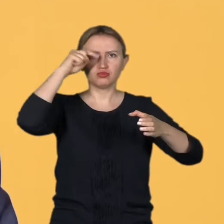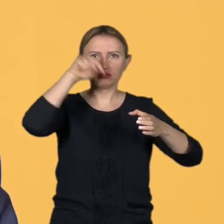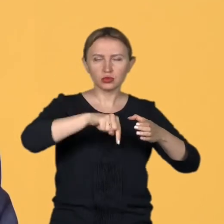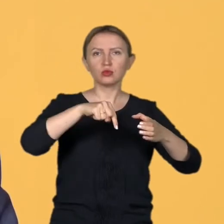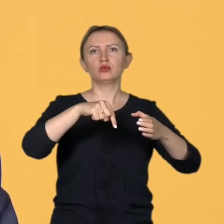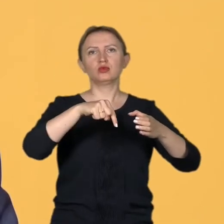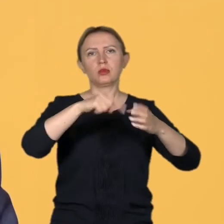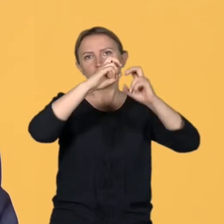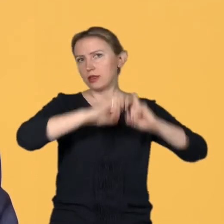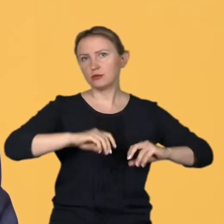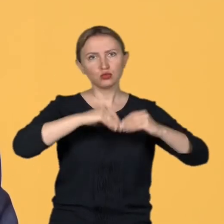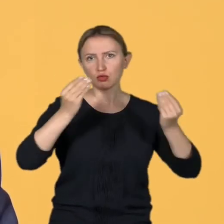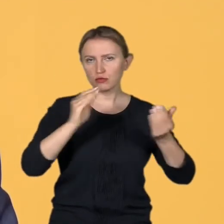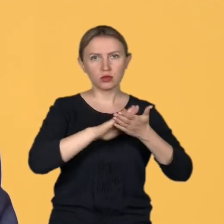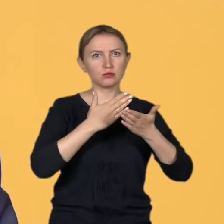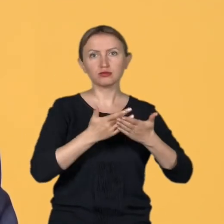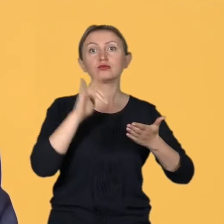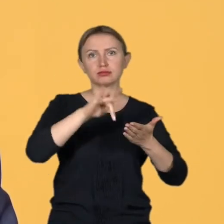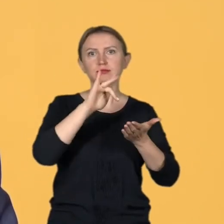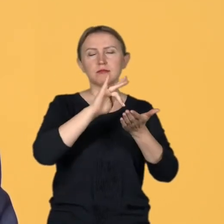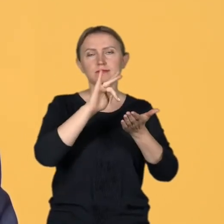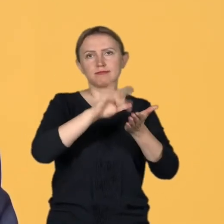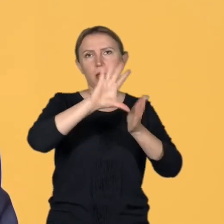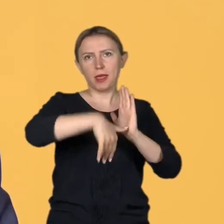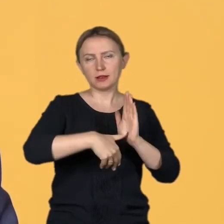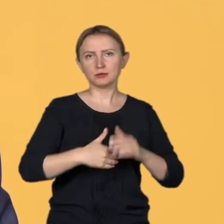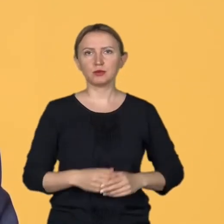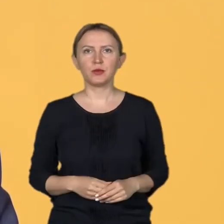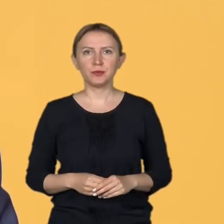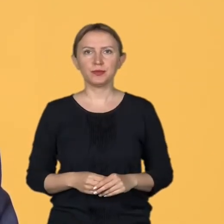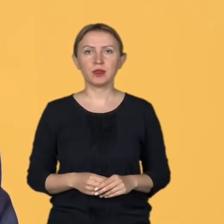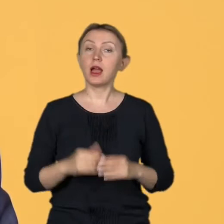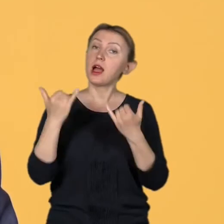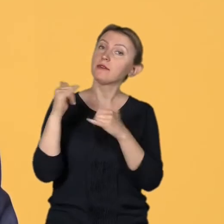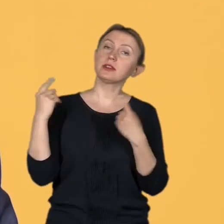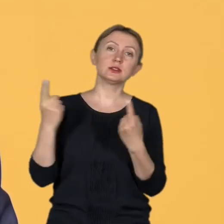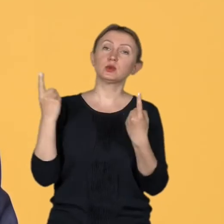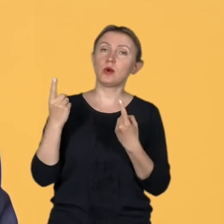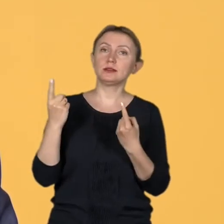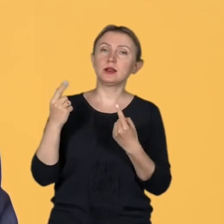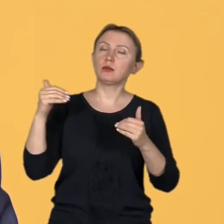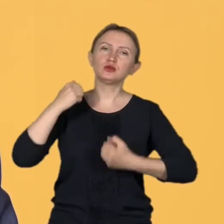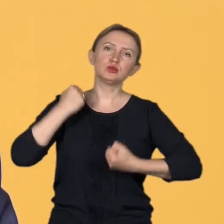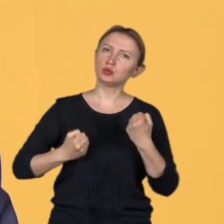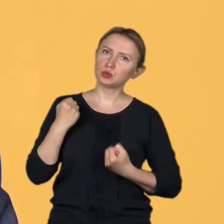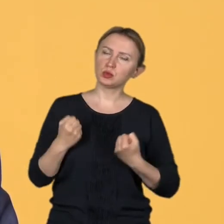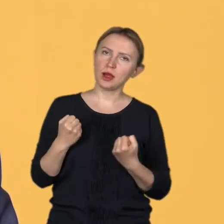oddział, swoje centrum badawczo-rozwojowe w takim mieście. Co więcej, w innym przypadku będziemy w bardzo trudnej sytuacji,